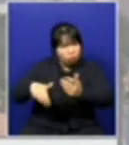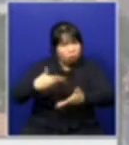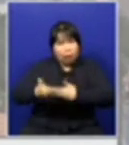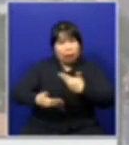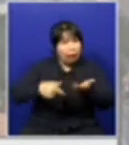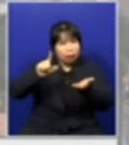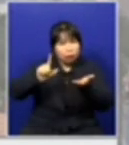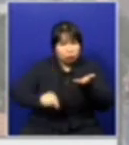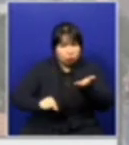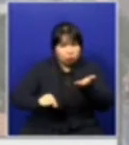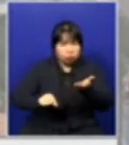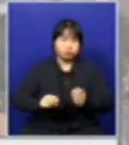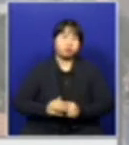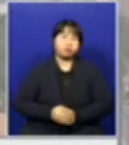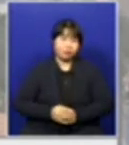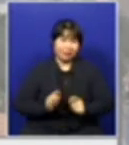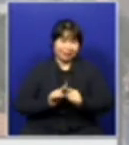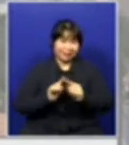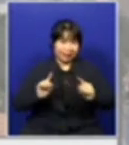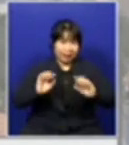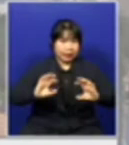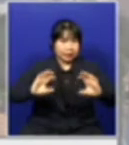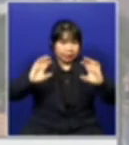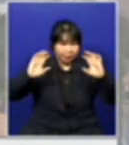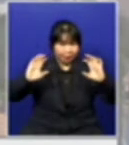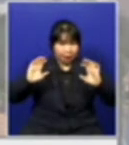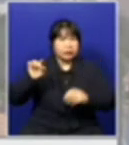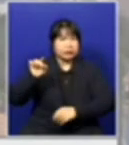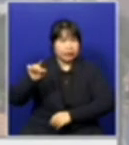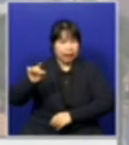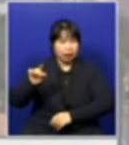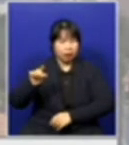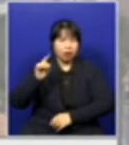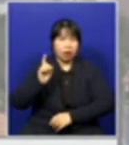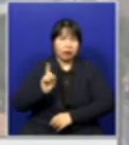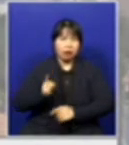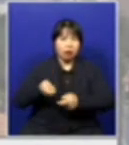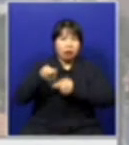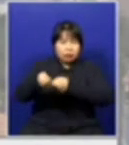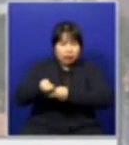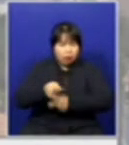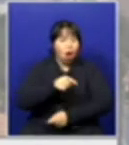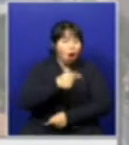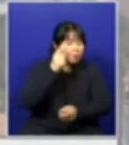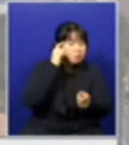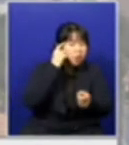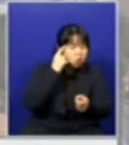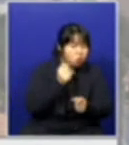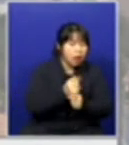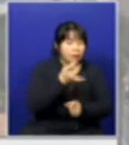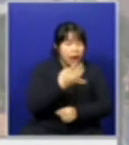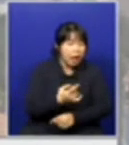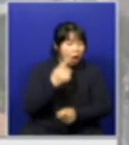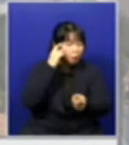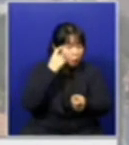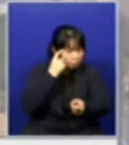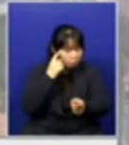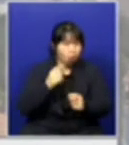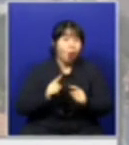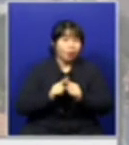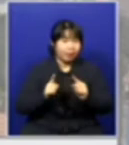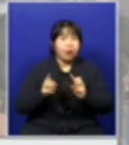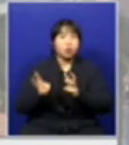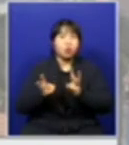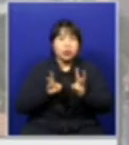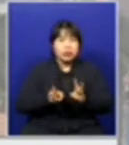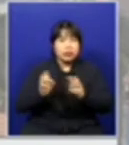ต่ปัญหาการเกษตรในมุมของภาครัฐคือความไม่รู้ของเกษตรกรเมื่อมองอย่างนี้วิธีการแก้ปัญหาของ